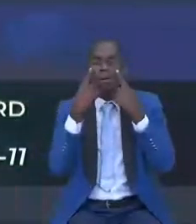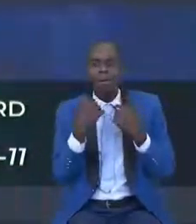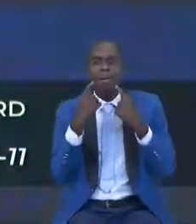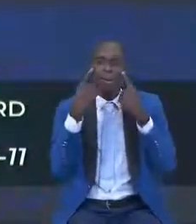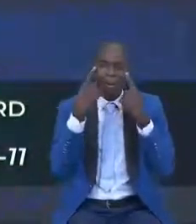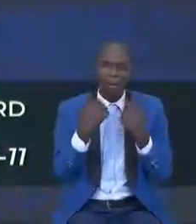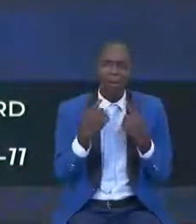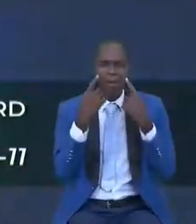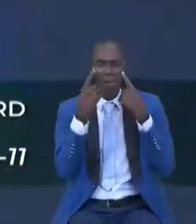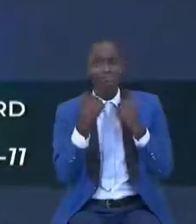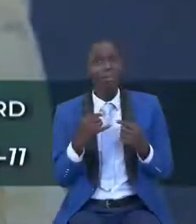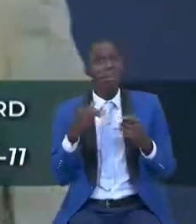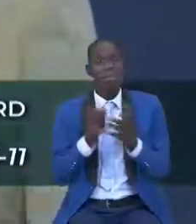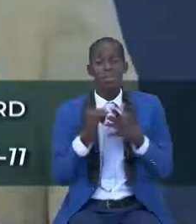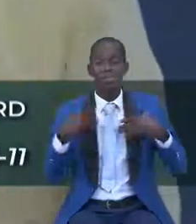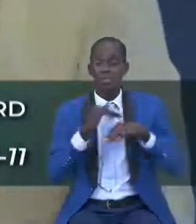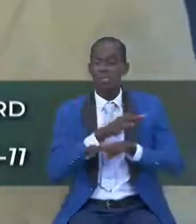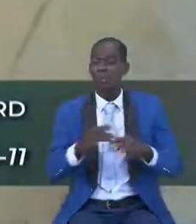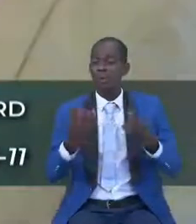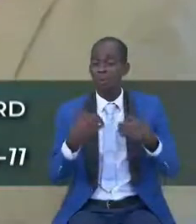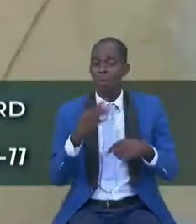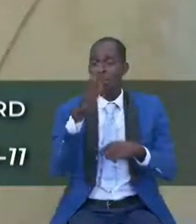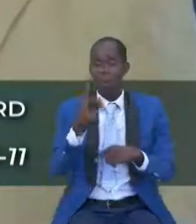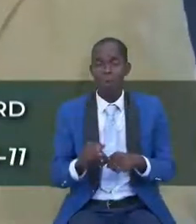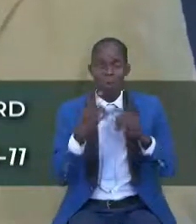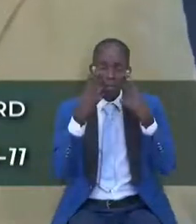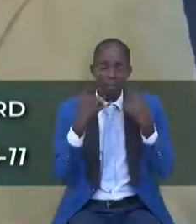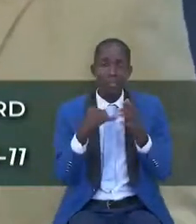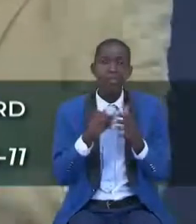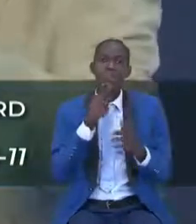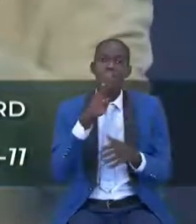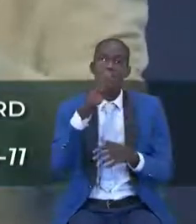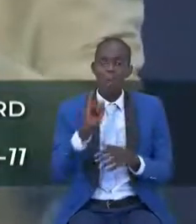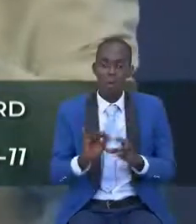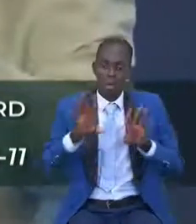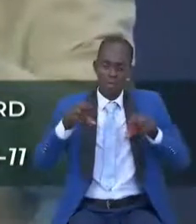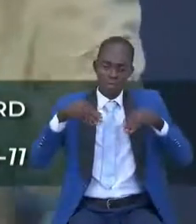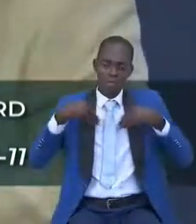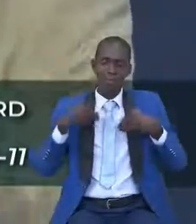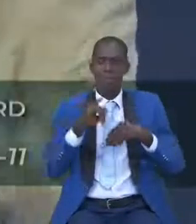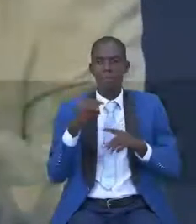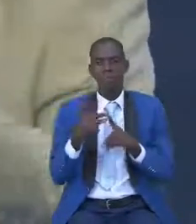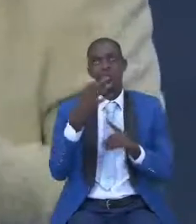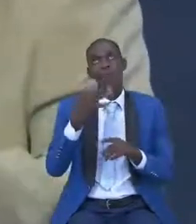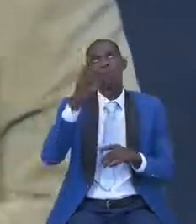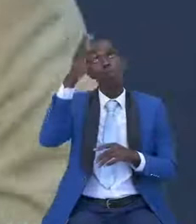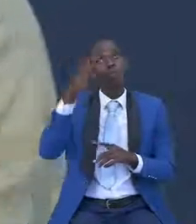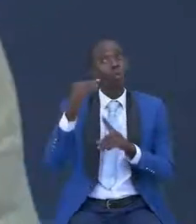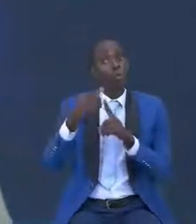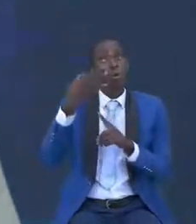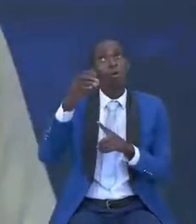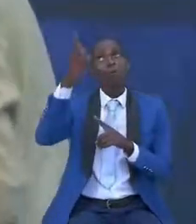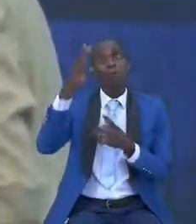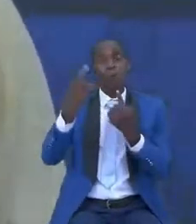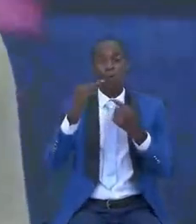qui pleuraient, pleuraient, pleuraient, pleuraient. Et ça ne vient pas par les pleurs, c'est en recevant la parole de